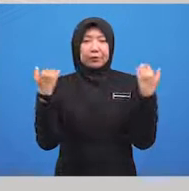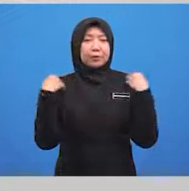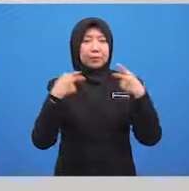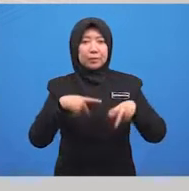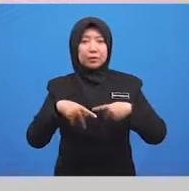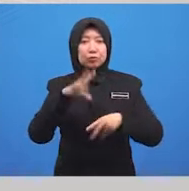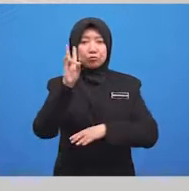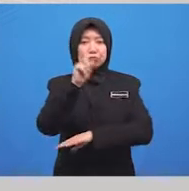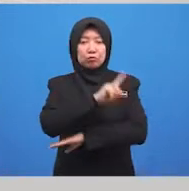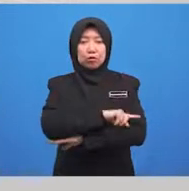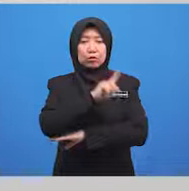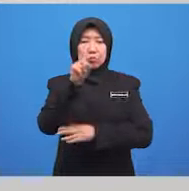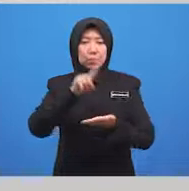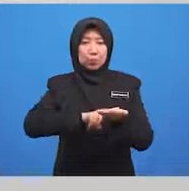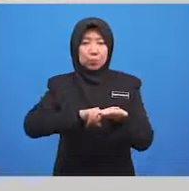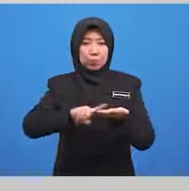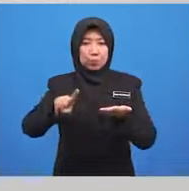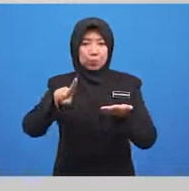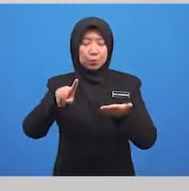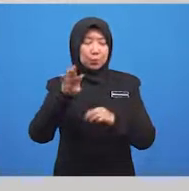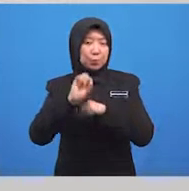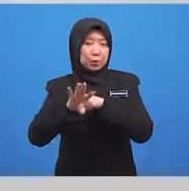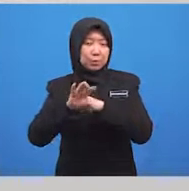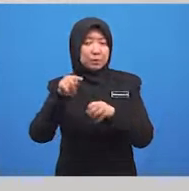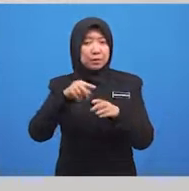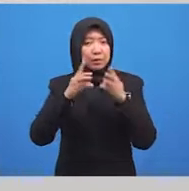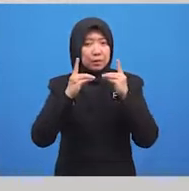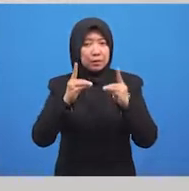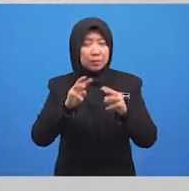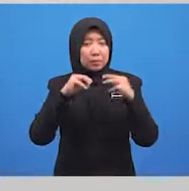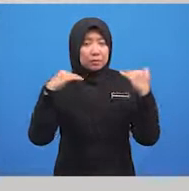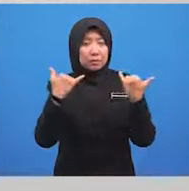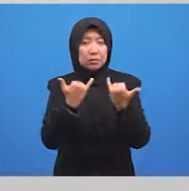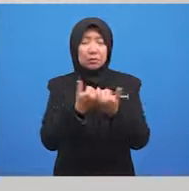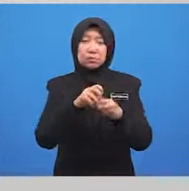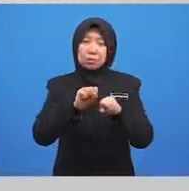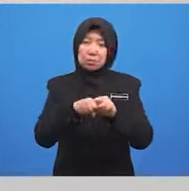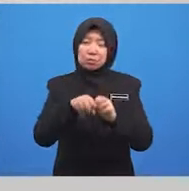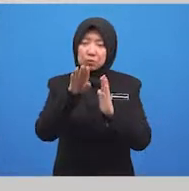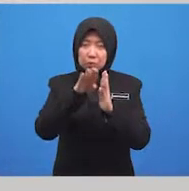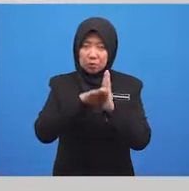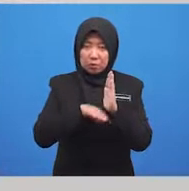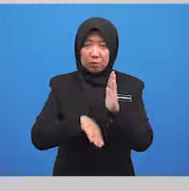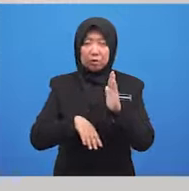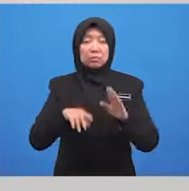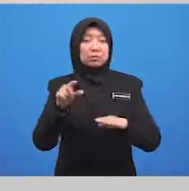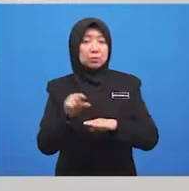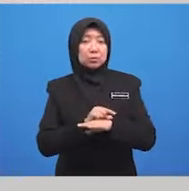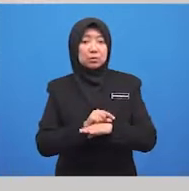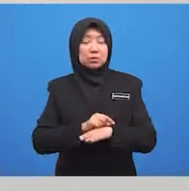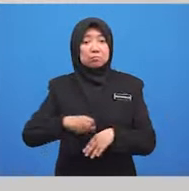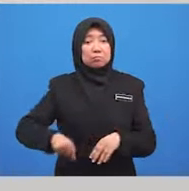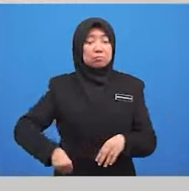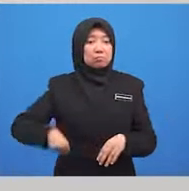7 hari seminggu. Kempen ini dapat mendidik masyarakat supaya mengurangkan penggunaan beg